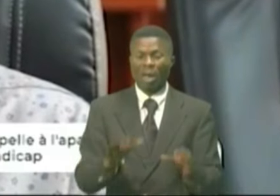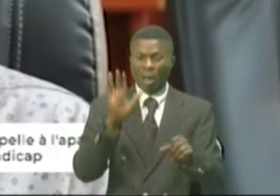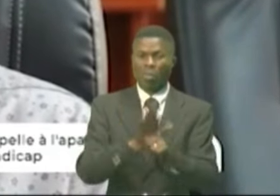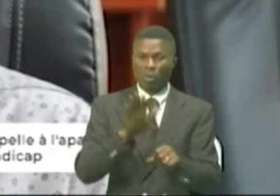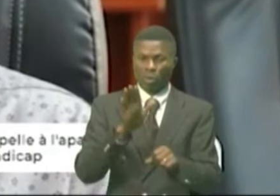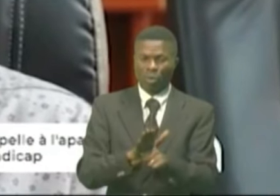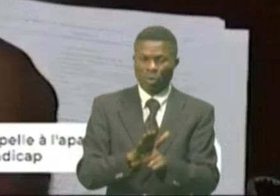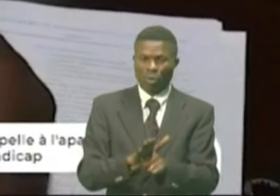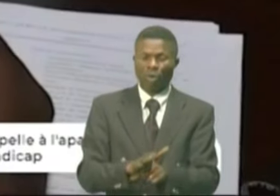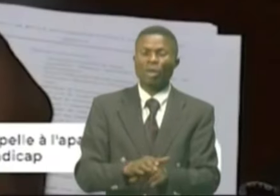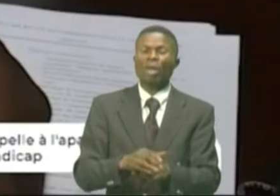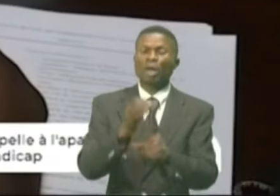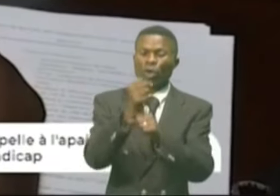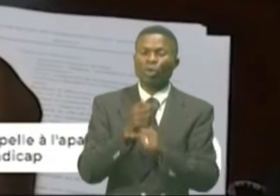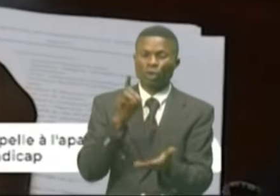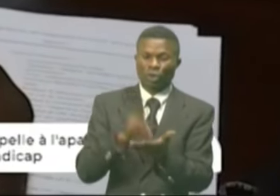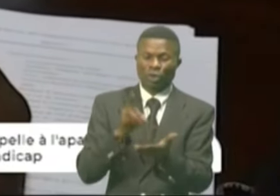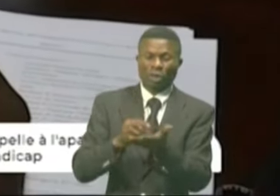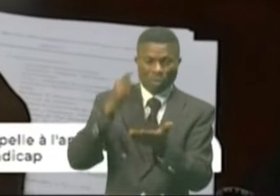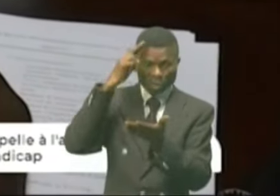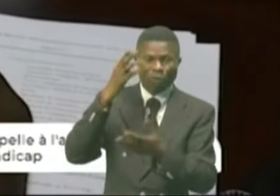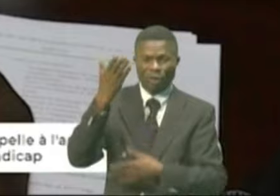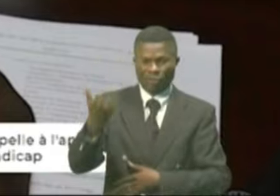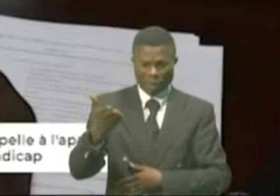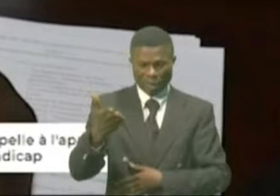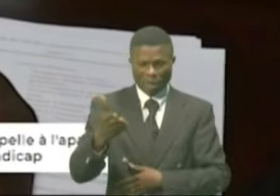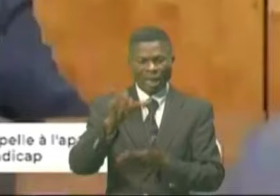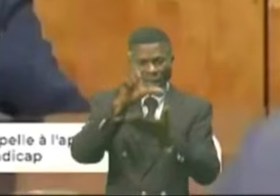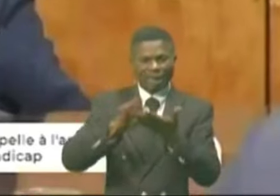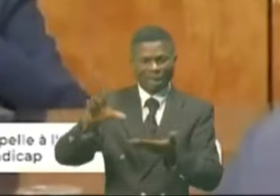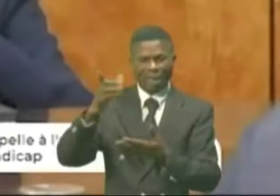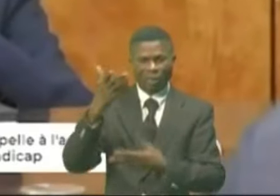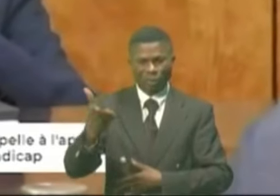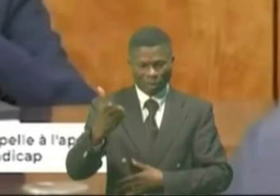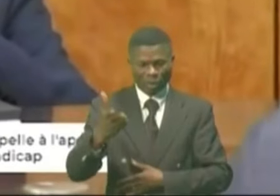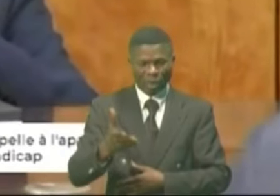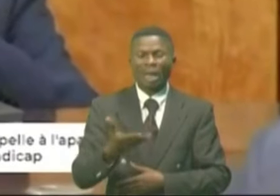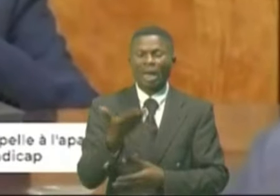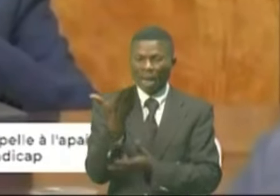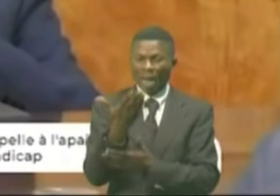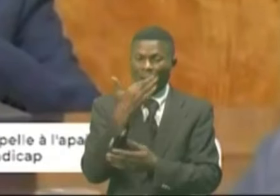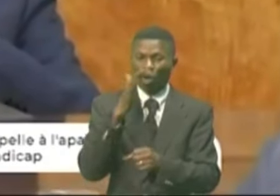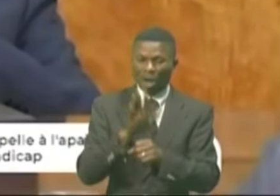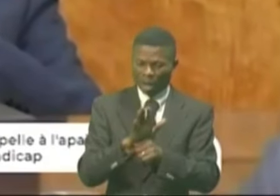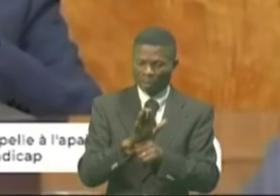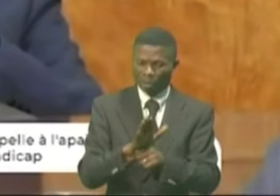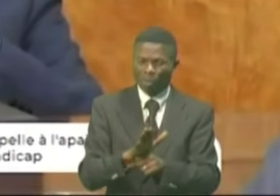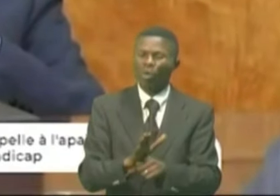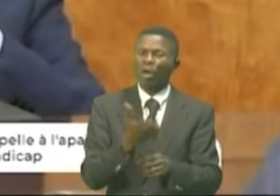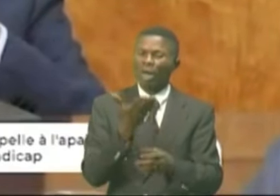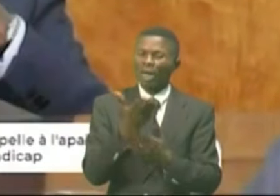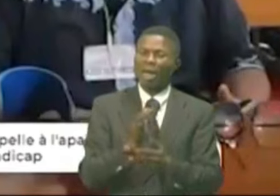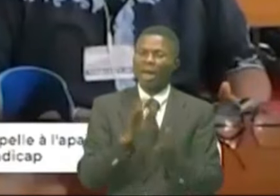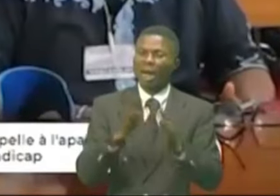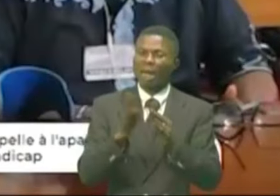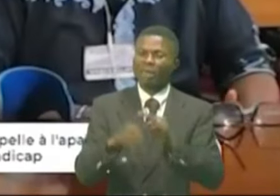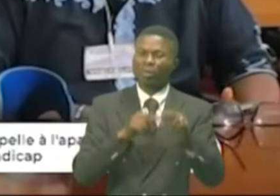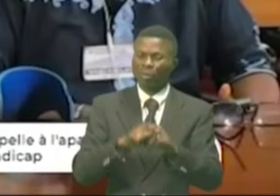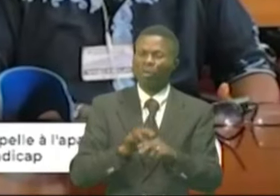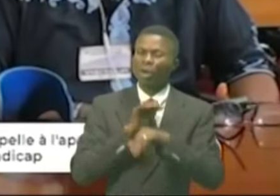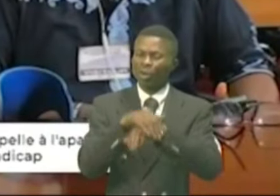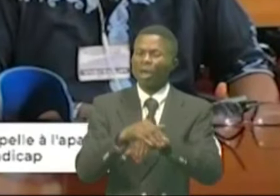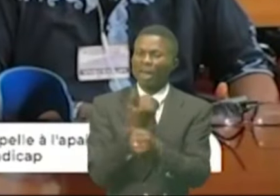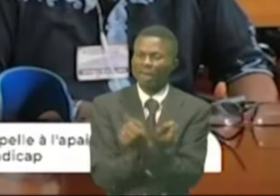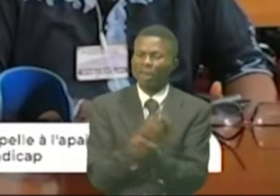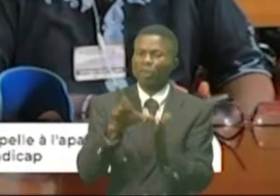être détenteurs des diplômes universitaires. Il leur a promis de mettre en contribution l'Assemblée nationale pour, premièrement, faire respecter la